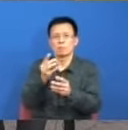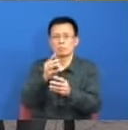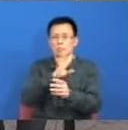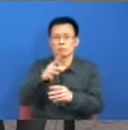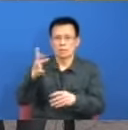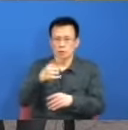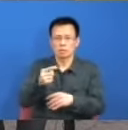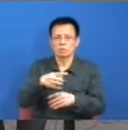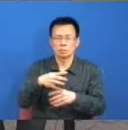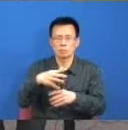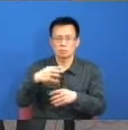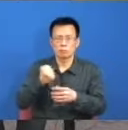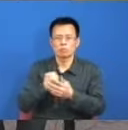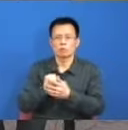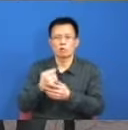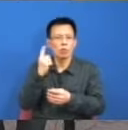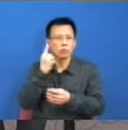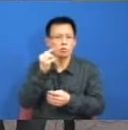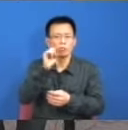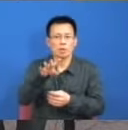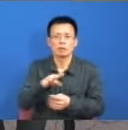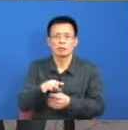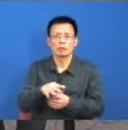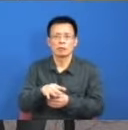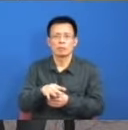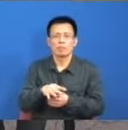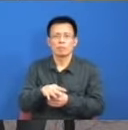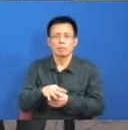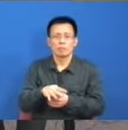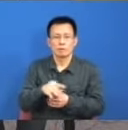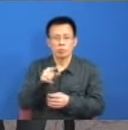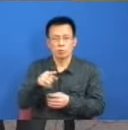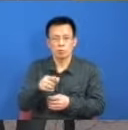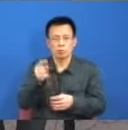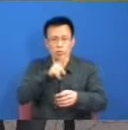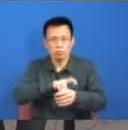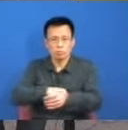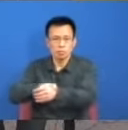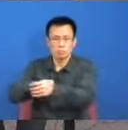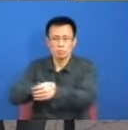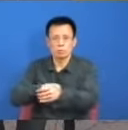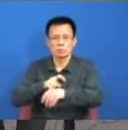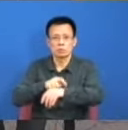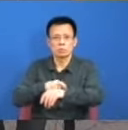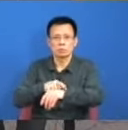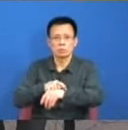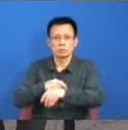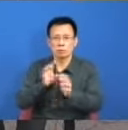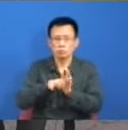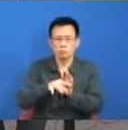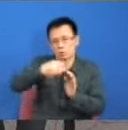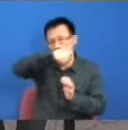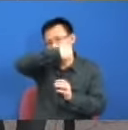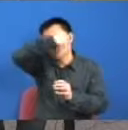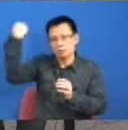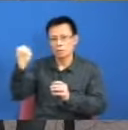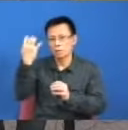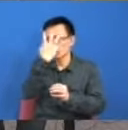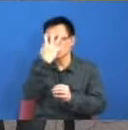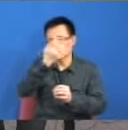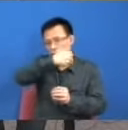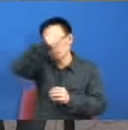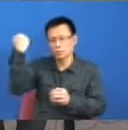嚟用噶啦。 係，唔係我想問嘅就唔係佢用嗰道具，而係話佢拘捕嘅時候咧，係故意咧搣起佢嗰個面具